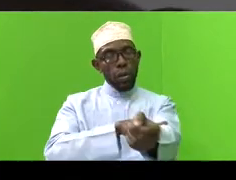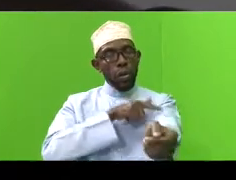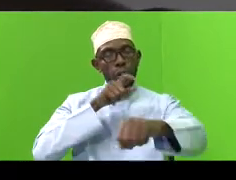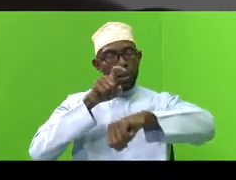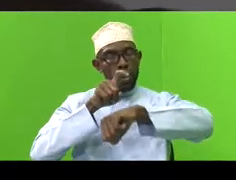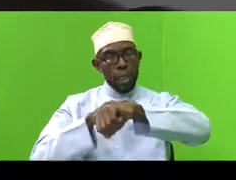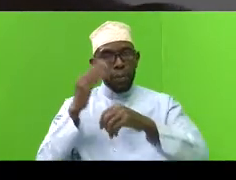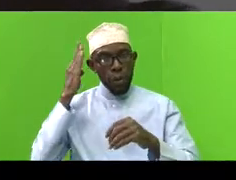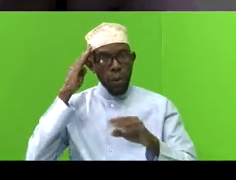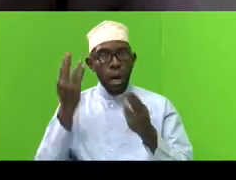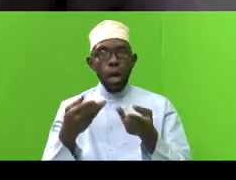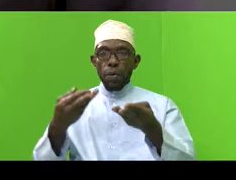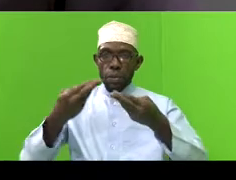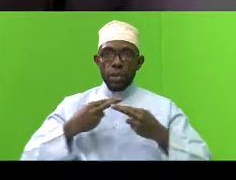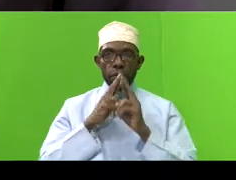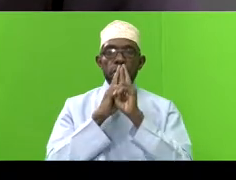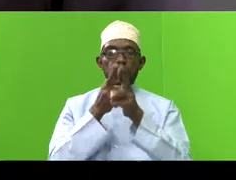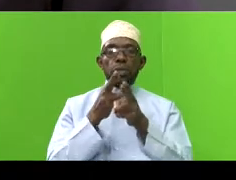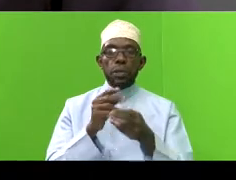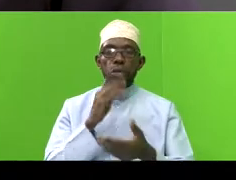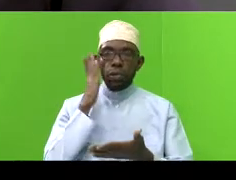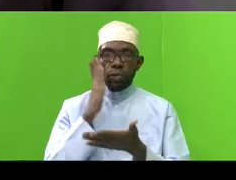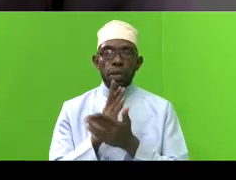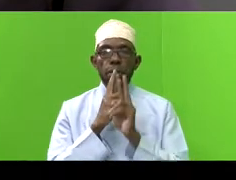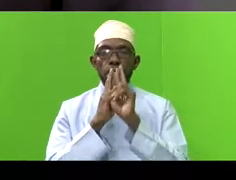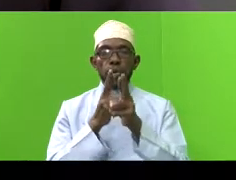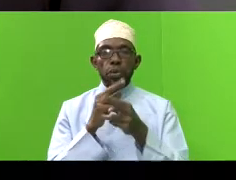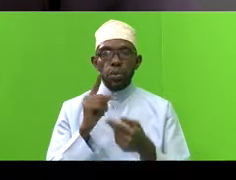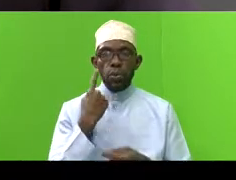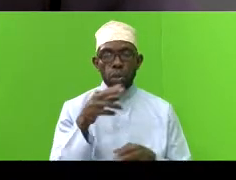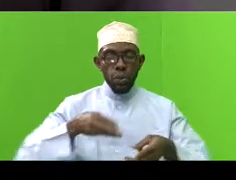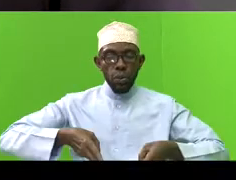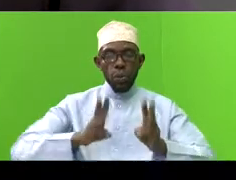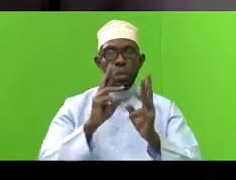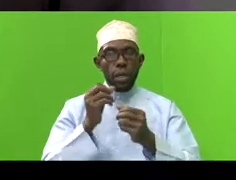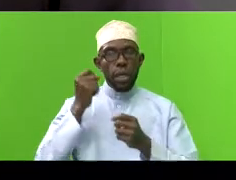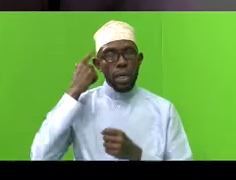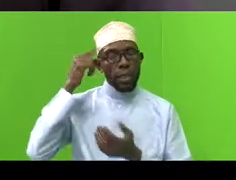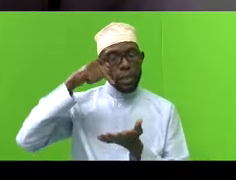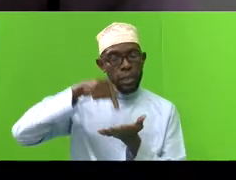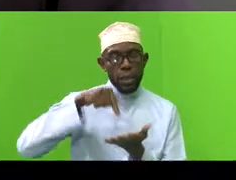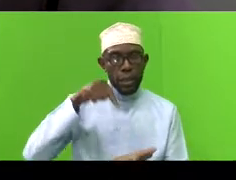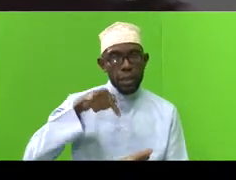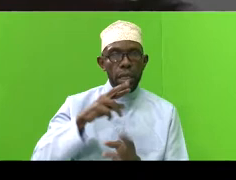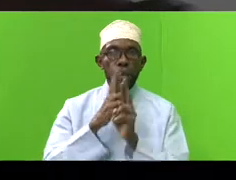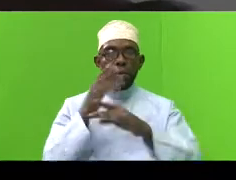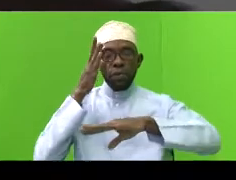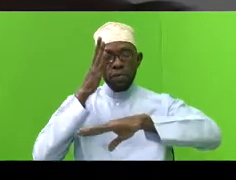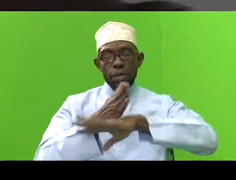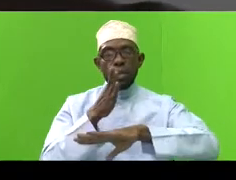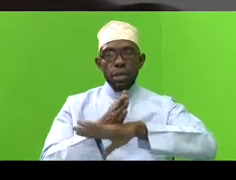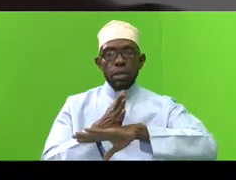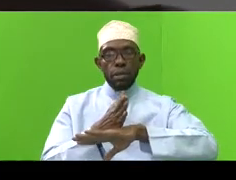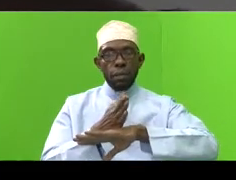mnapokea taarifa zenu, lazima zithibitishwe. Mojawapo ya njia ya kufahamu kwamba hizi taarifa ni gushi ni